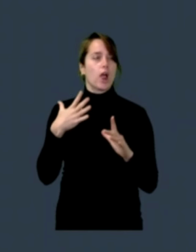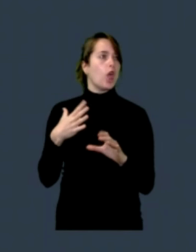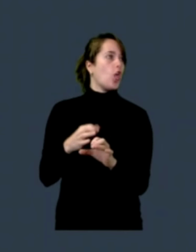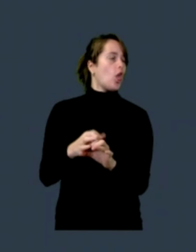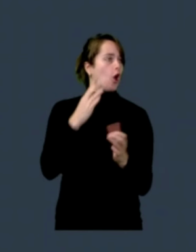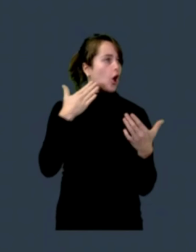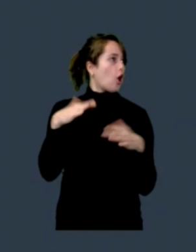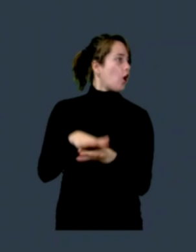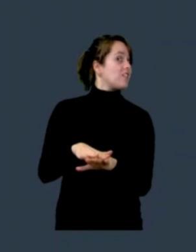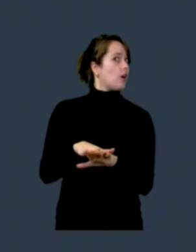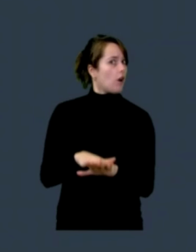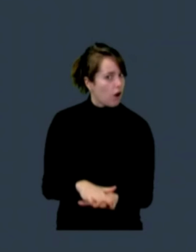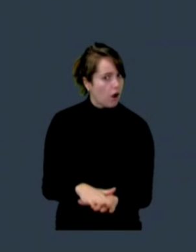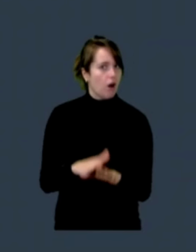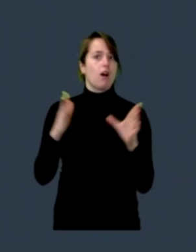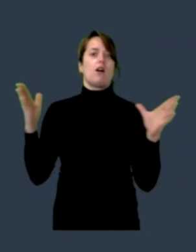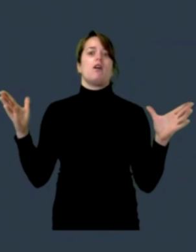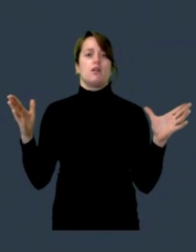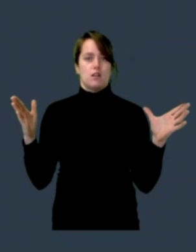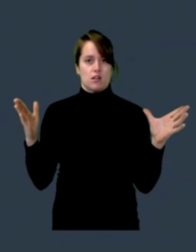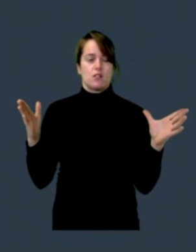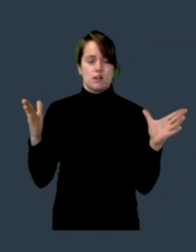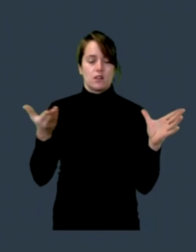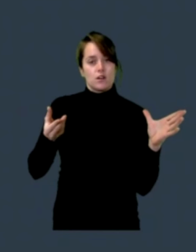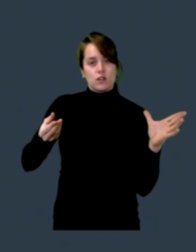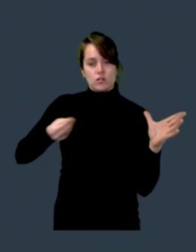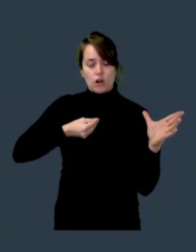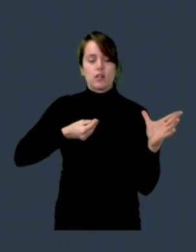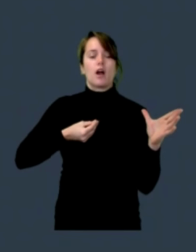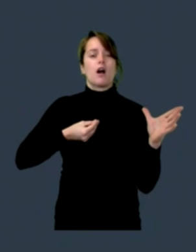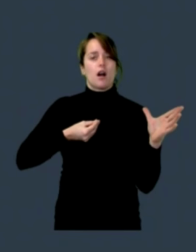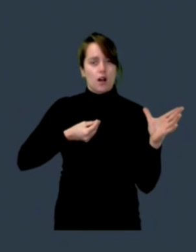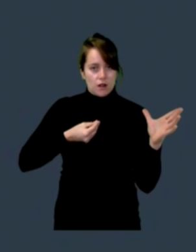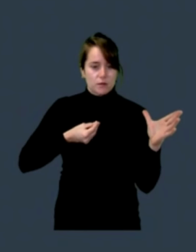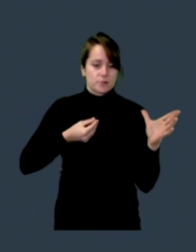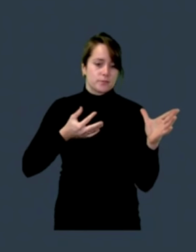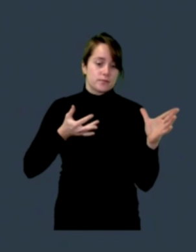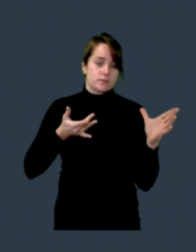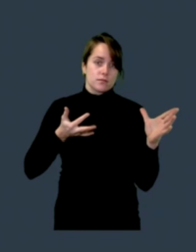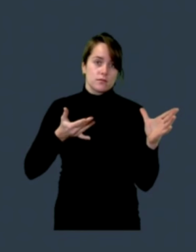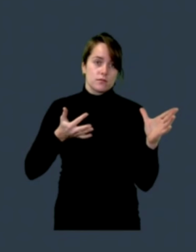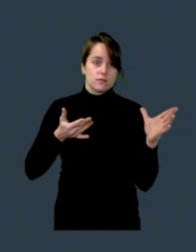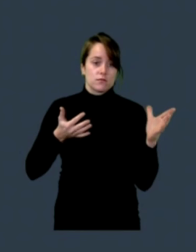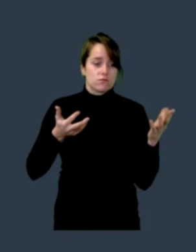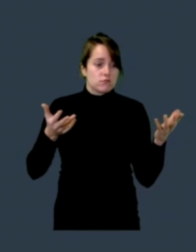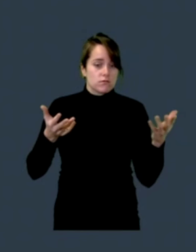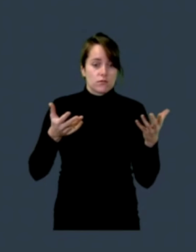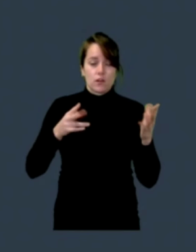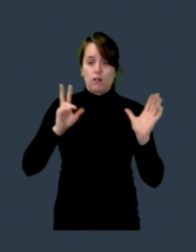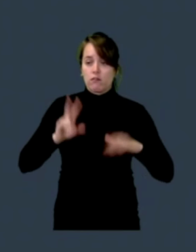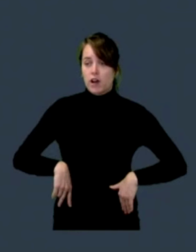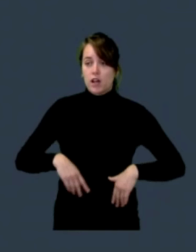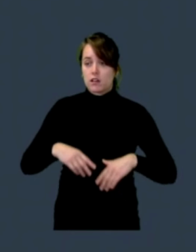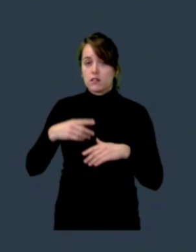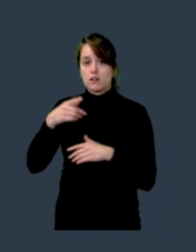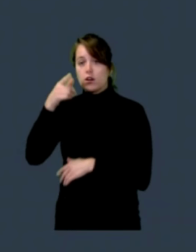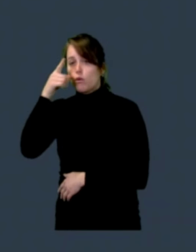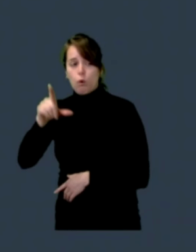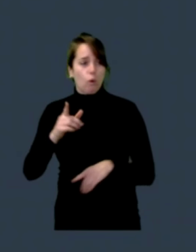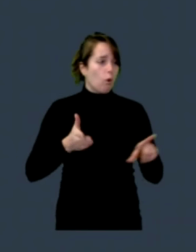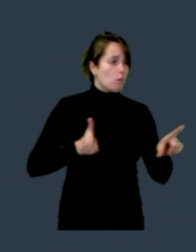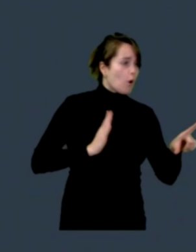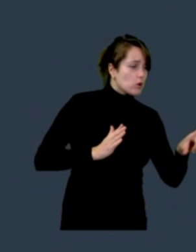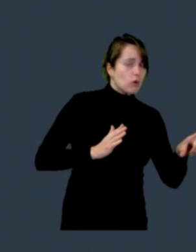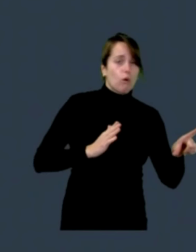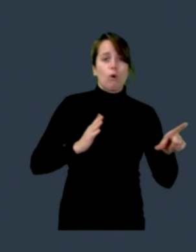de nos territoires, de construire le développement progressif qui a été fait aussi bien avec les architectures entre Lyon et Bordeaux, Clermont